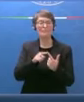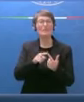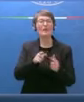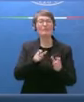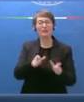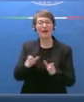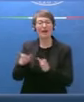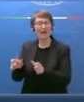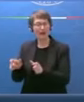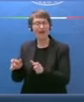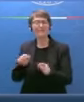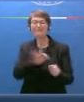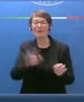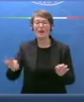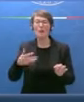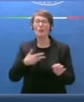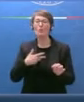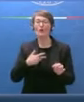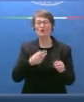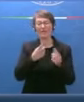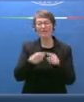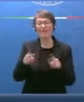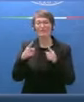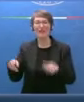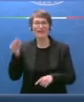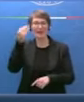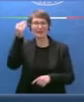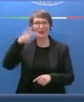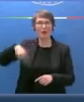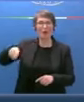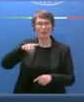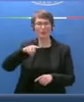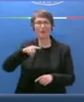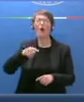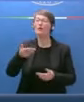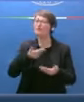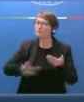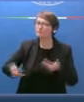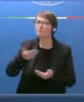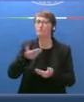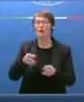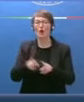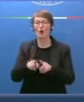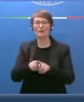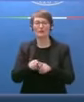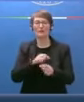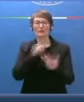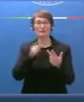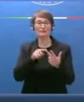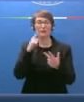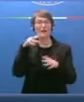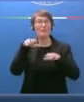due permangono delle differenze di vedute e di opinioni l'impegno e questo è molto importante